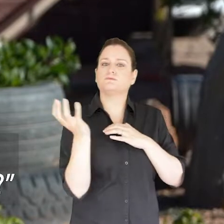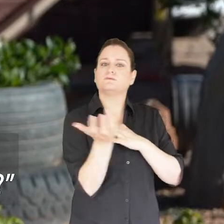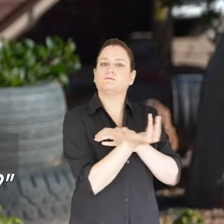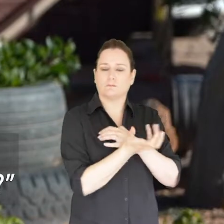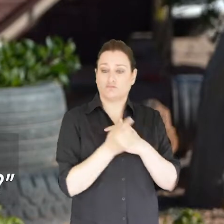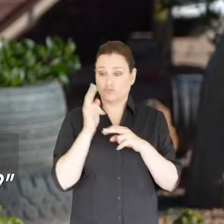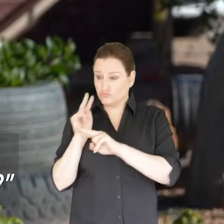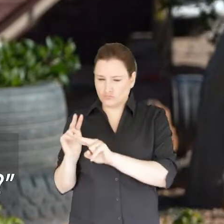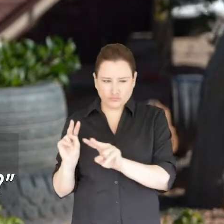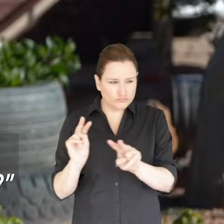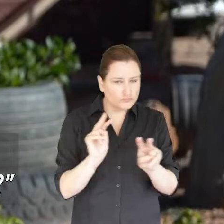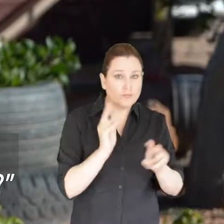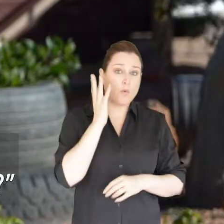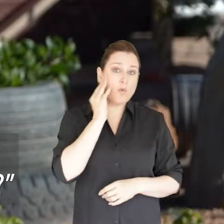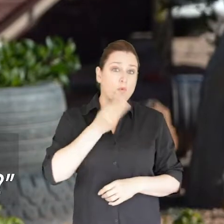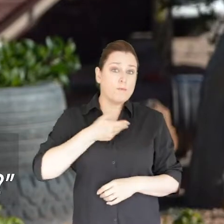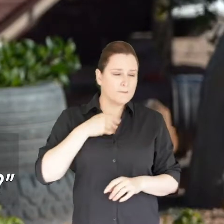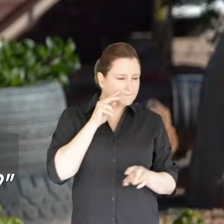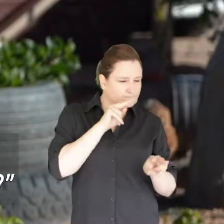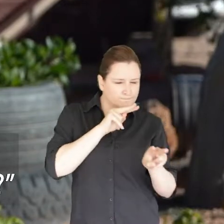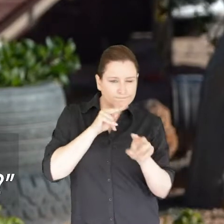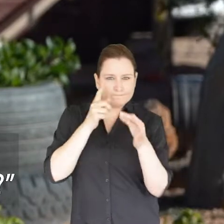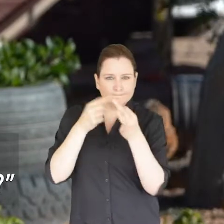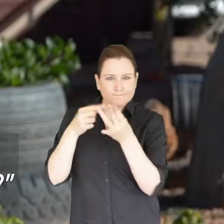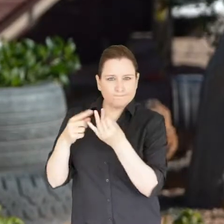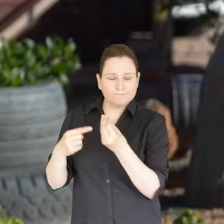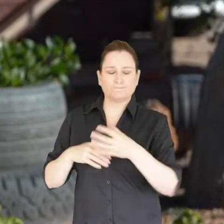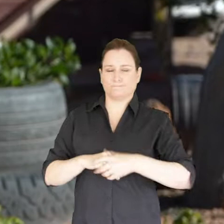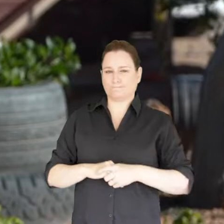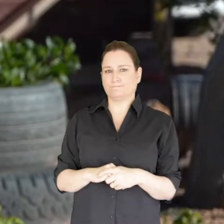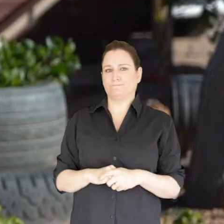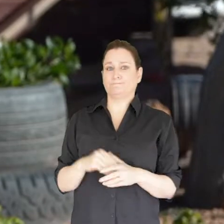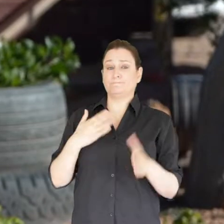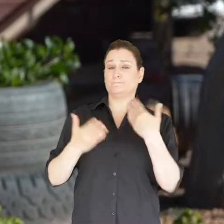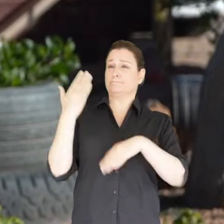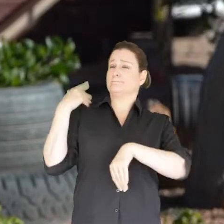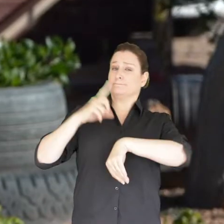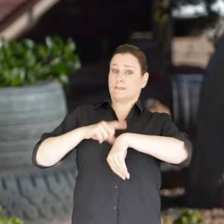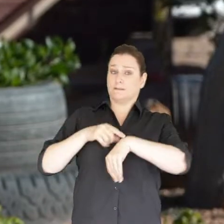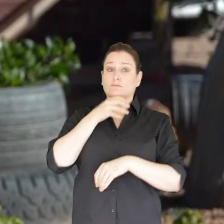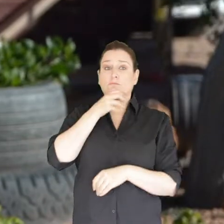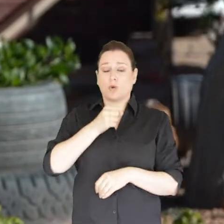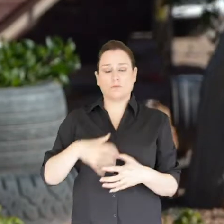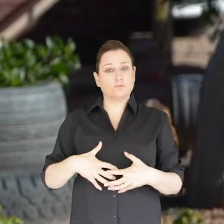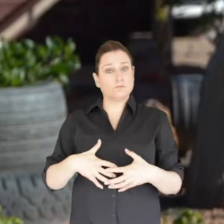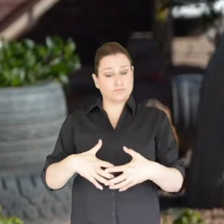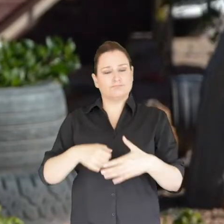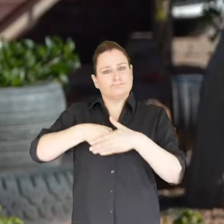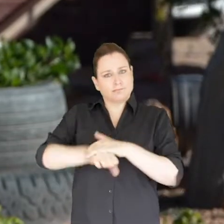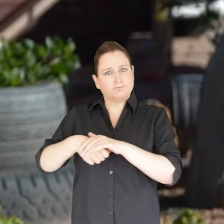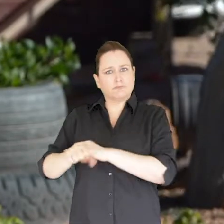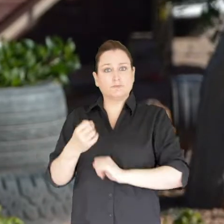kraal gekom het, dan moet ouma nou eerst seker maak, is hulle almal. Nou die dertie was maar so, die bokke was maar tweeling,